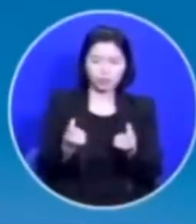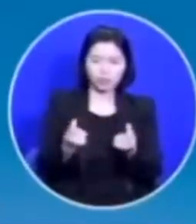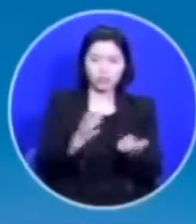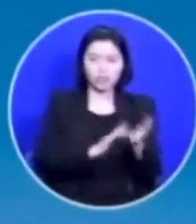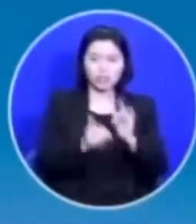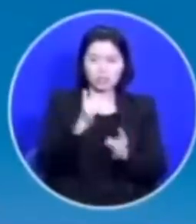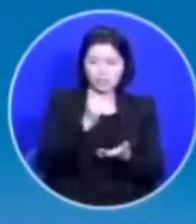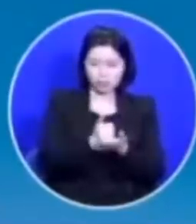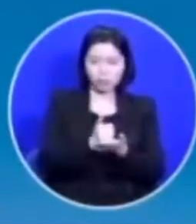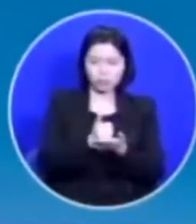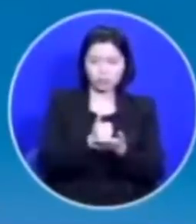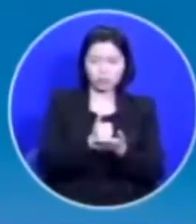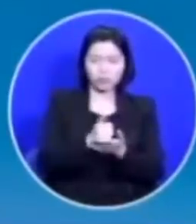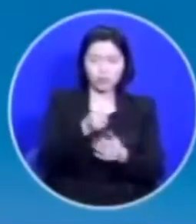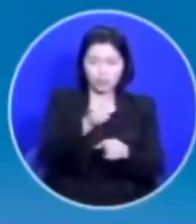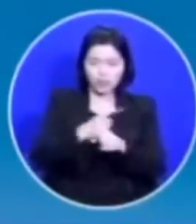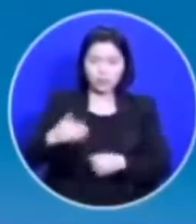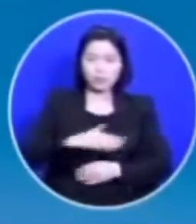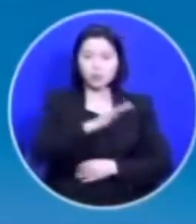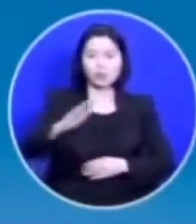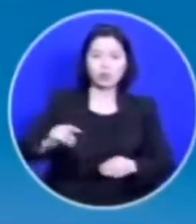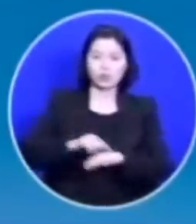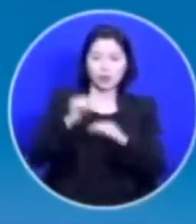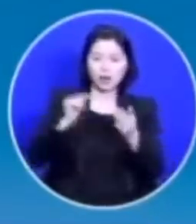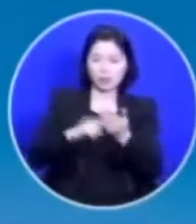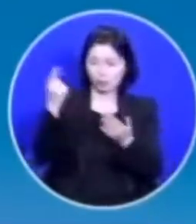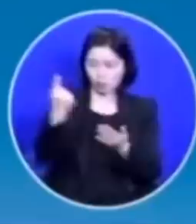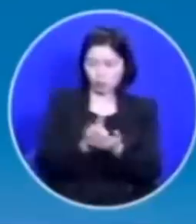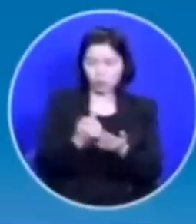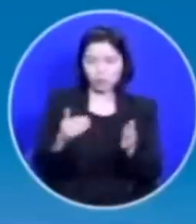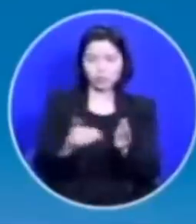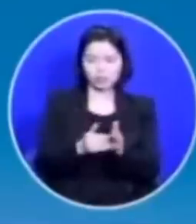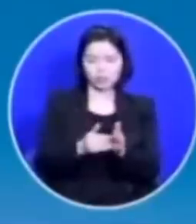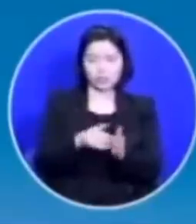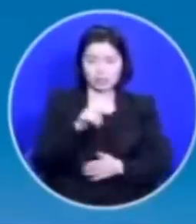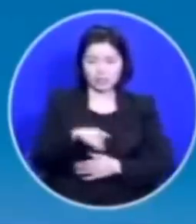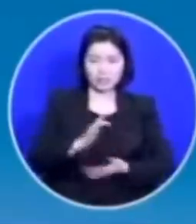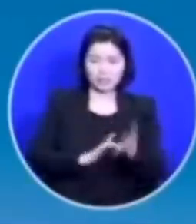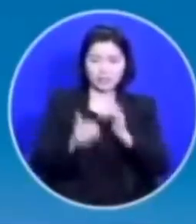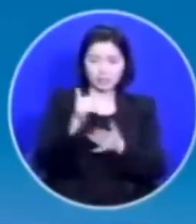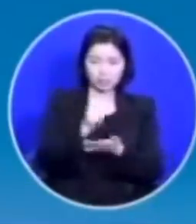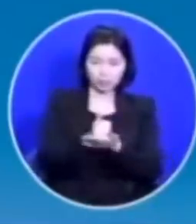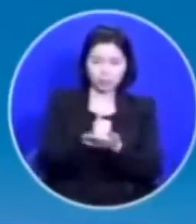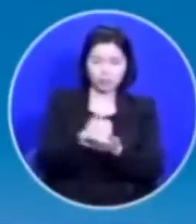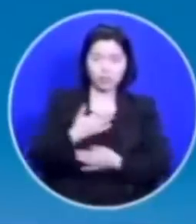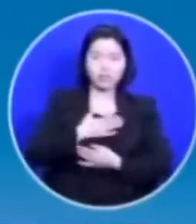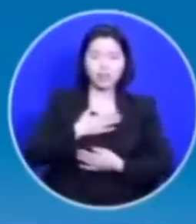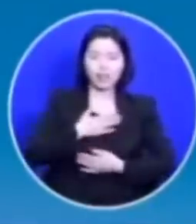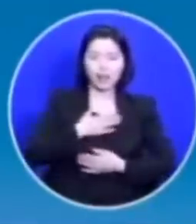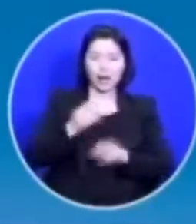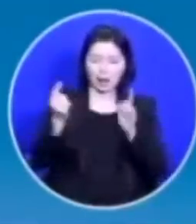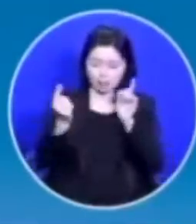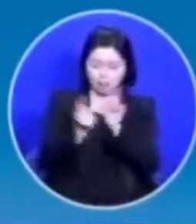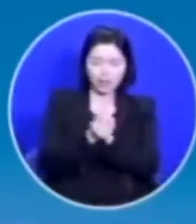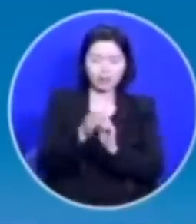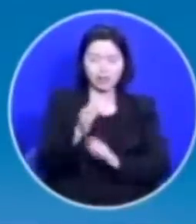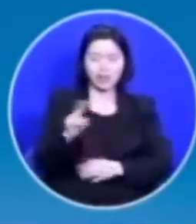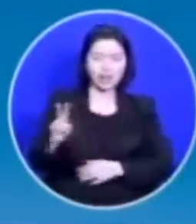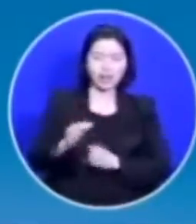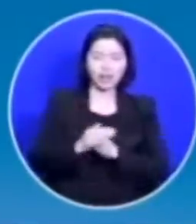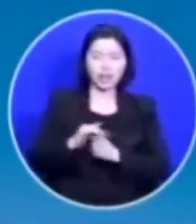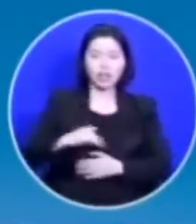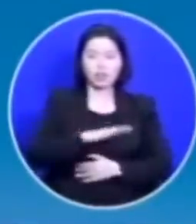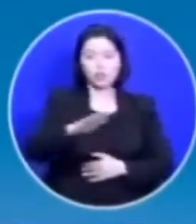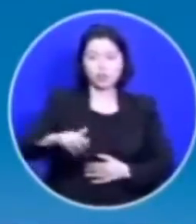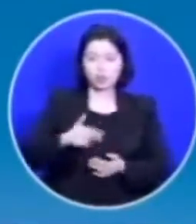예수님 이미 우리 마음에 오셨어 그 예수님을 내가 만나야 우리